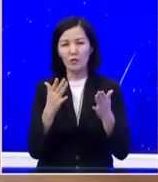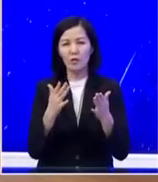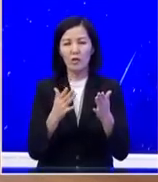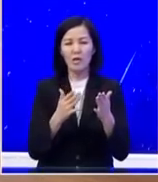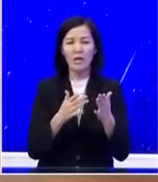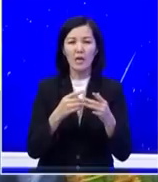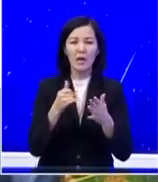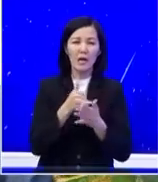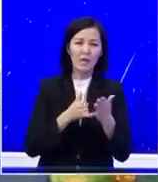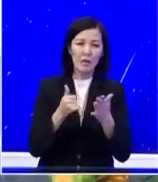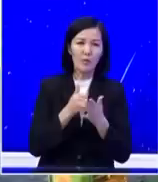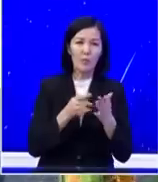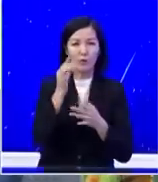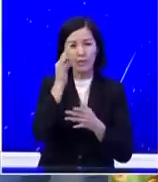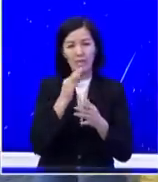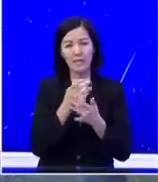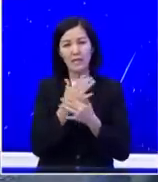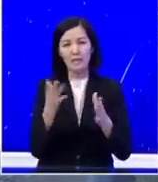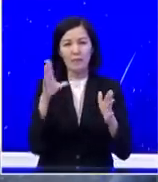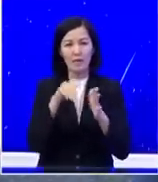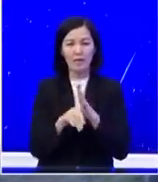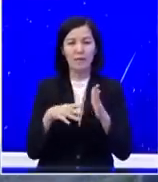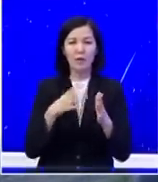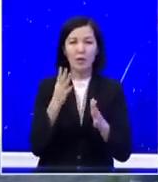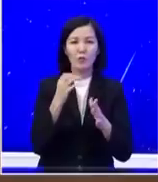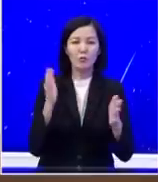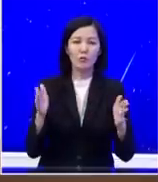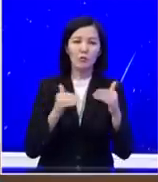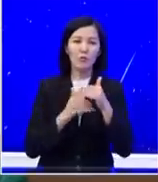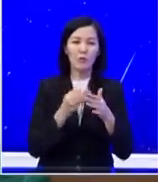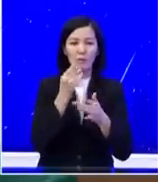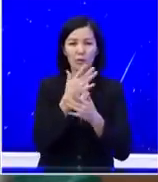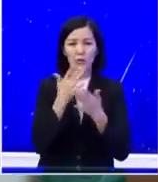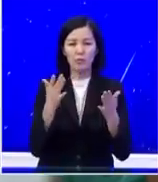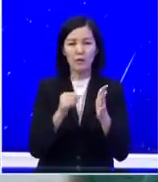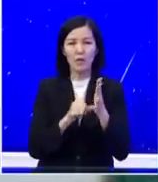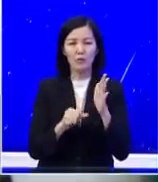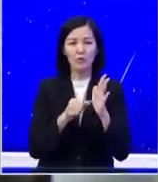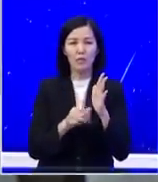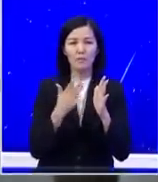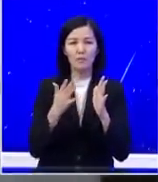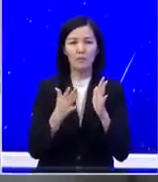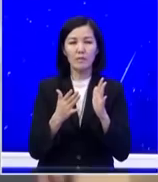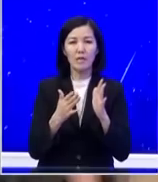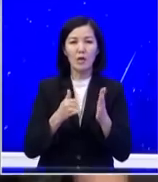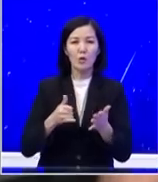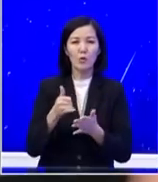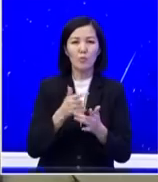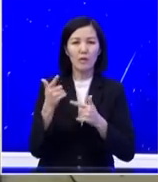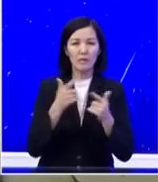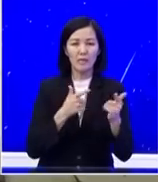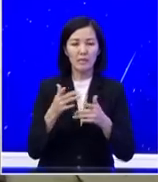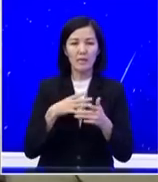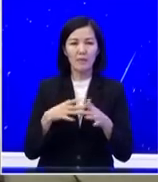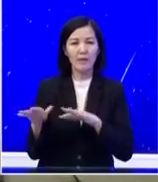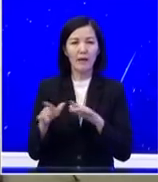майы, қарақұмық, тәттілер салынған. Жалпы 400 қорап азық-түлікке қоса 665 литр күнбағыс майын әзірлепті.